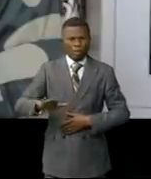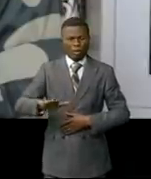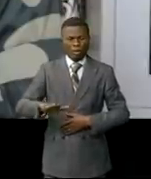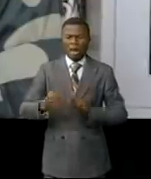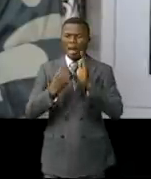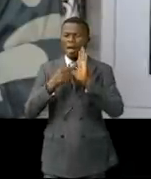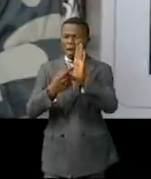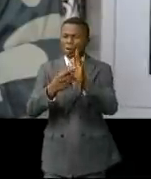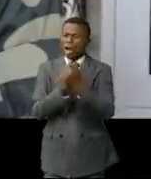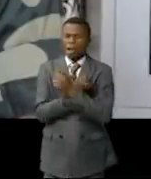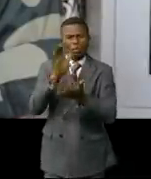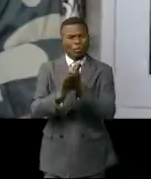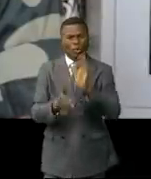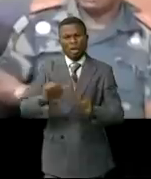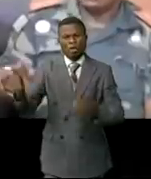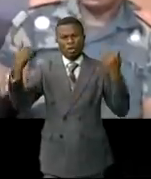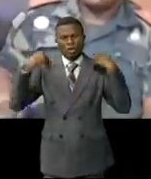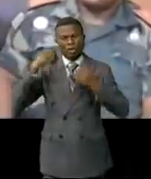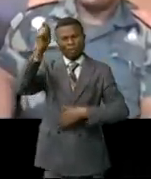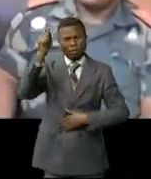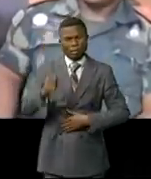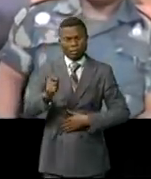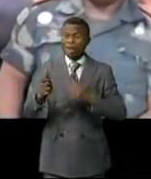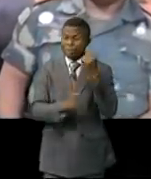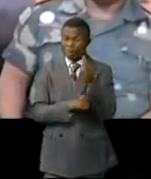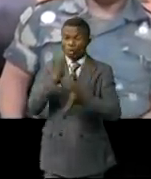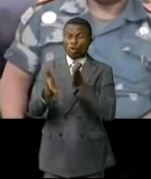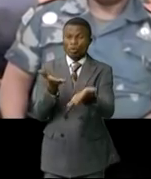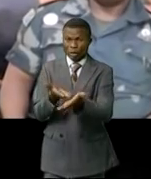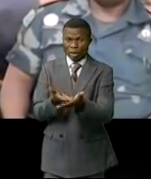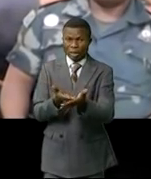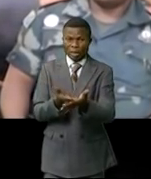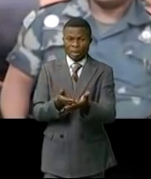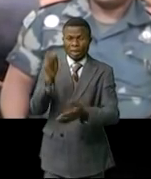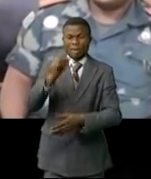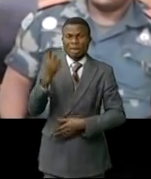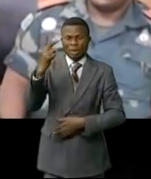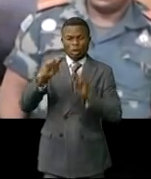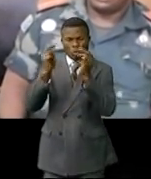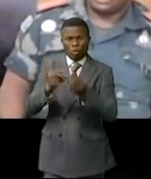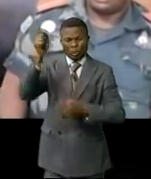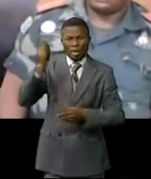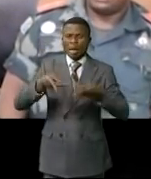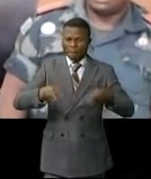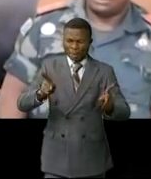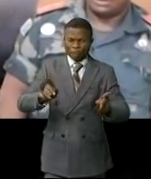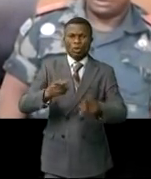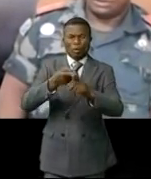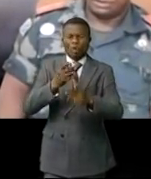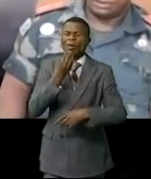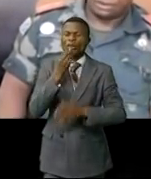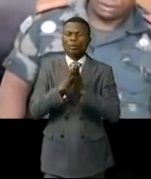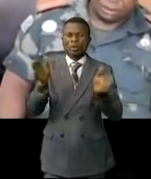patriotisme dans les chefs de certains chefs militaires, les auteurs de ces détournements à la 32e région militaire, sous ordre de l'inspecteur général des forces armées de